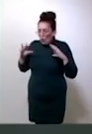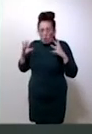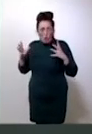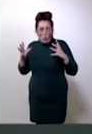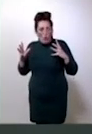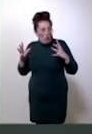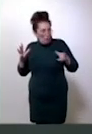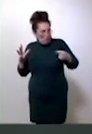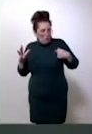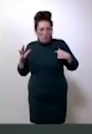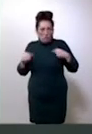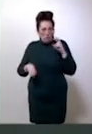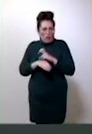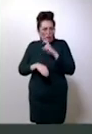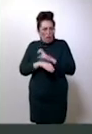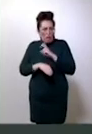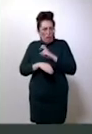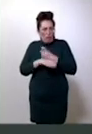en question.